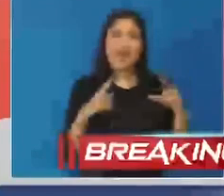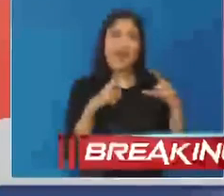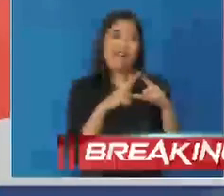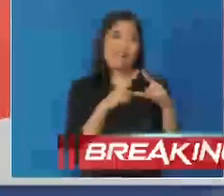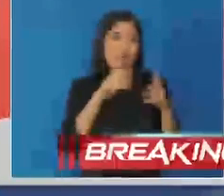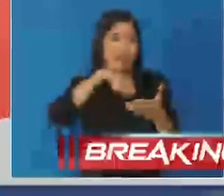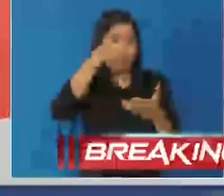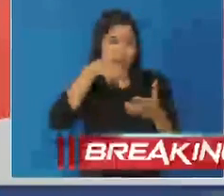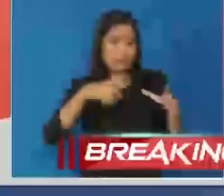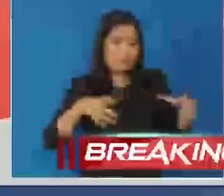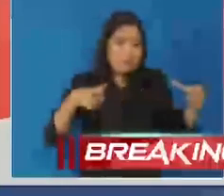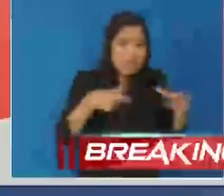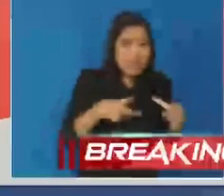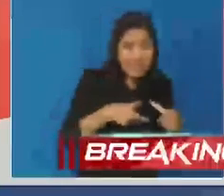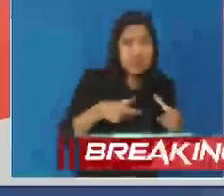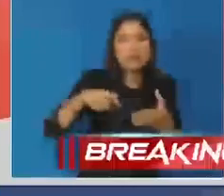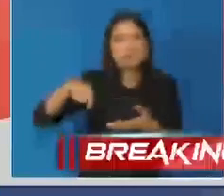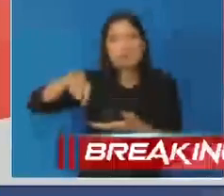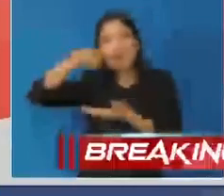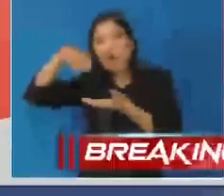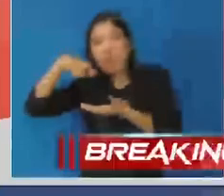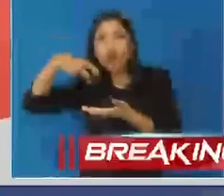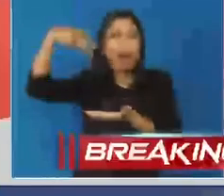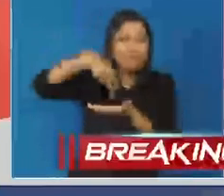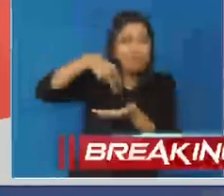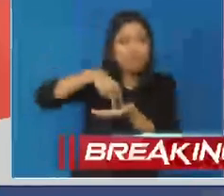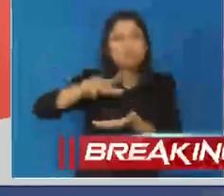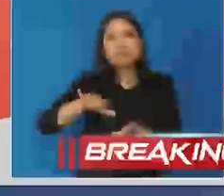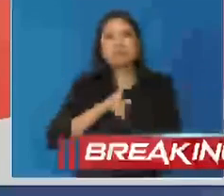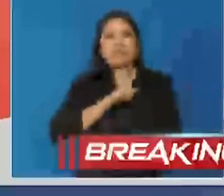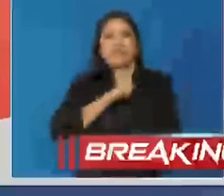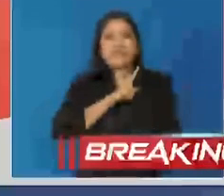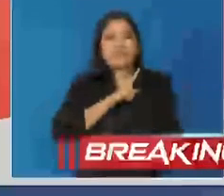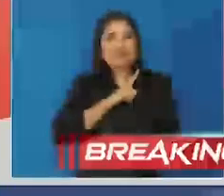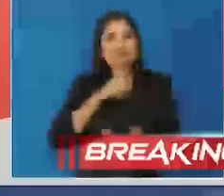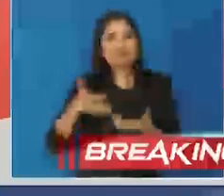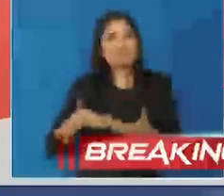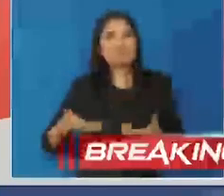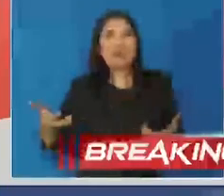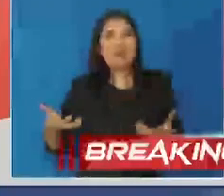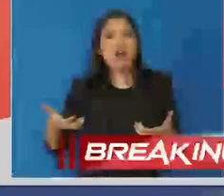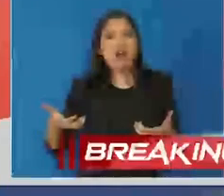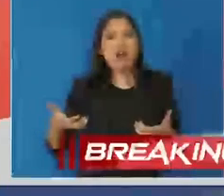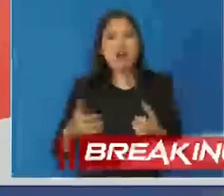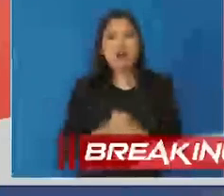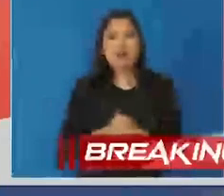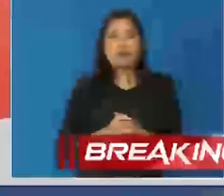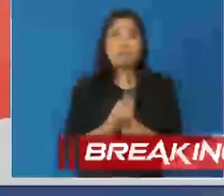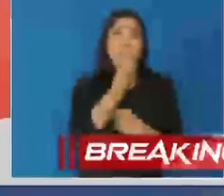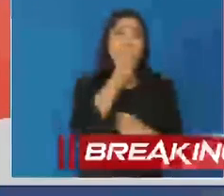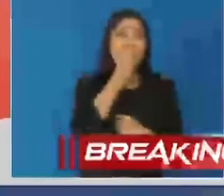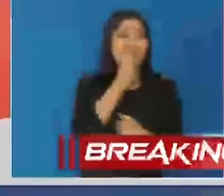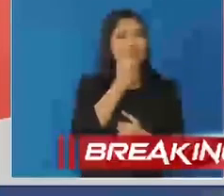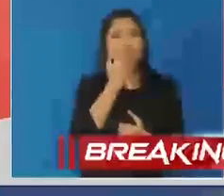alat minum bersama-sama dan mengkonsumsi gizi yang baik serta protein serta vitamin